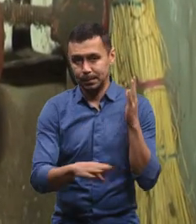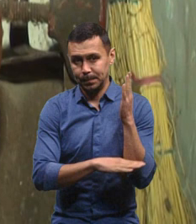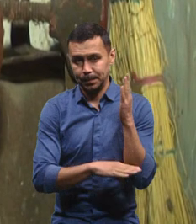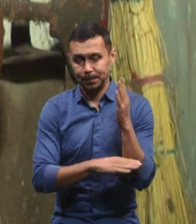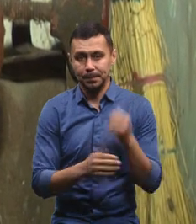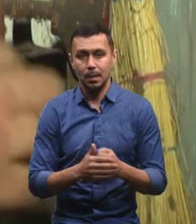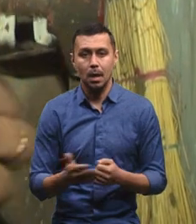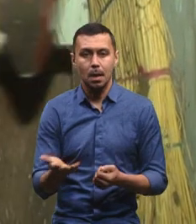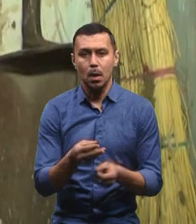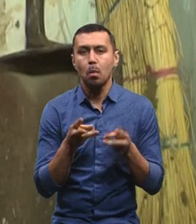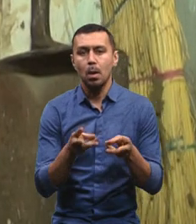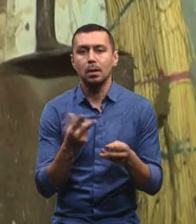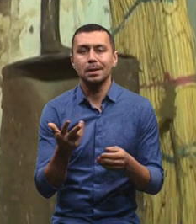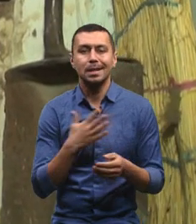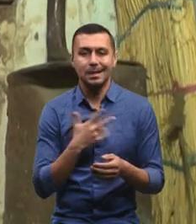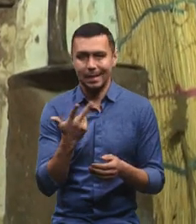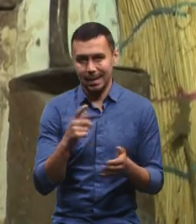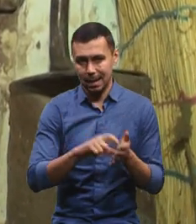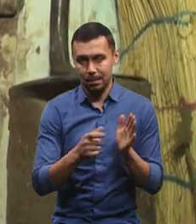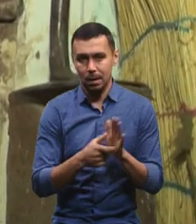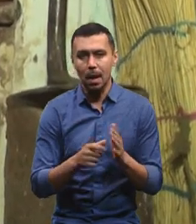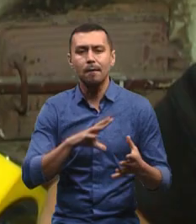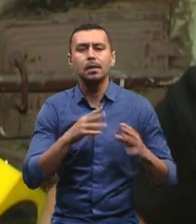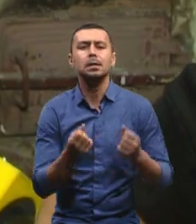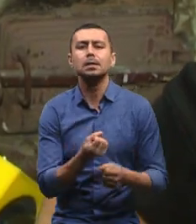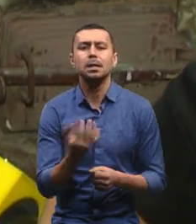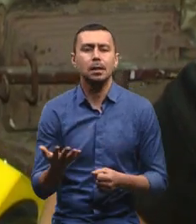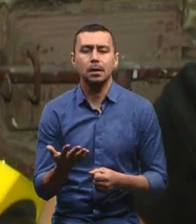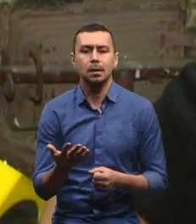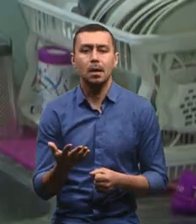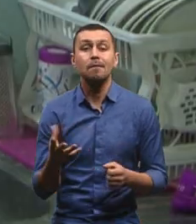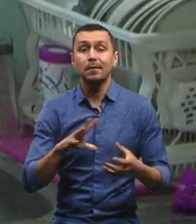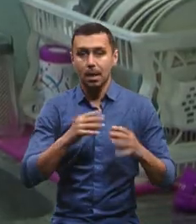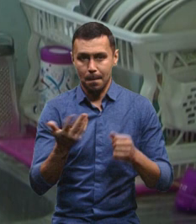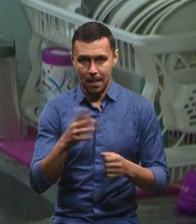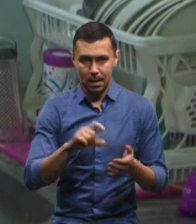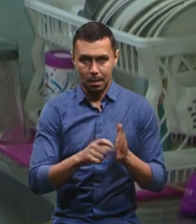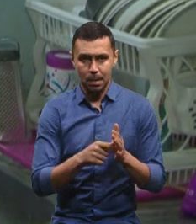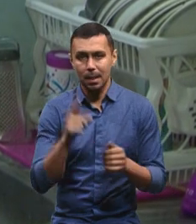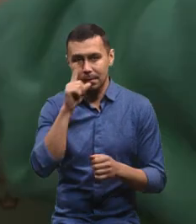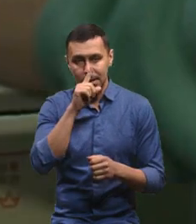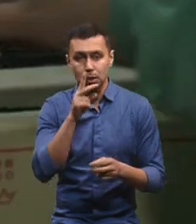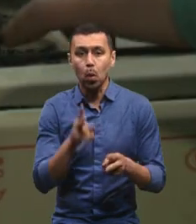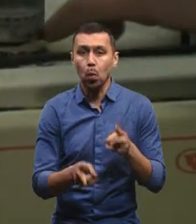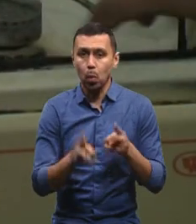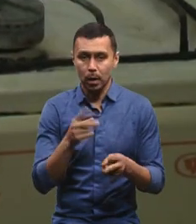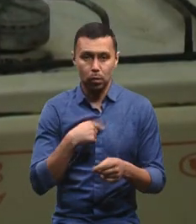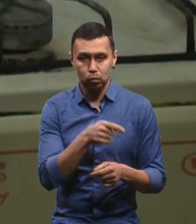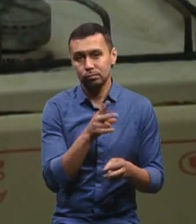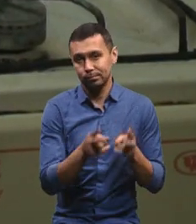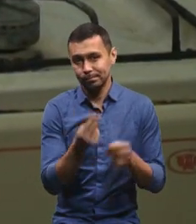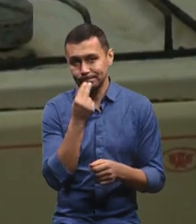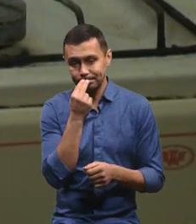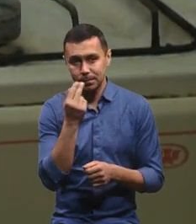нею опалюємо наші три кімнати а взагалі в хаті 5 невеличка кухня я тут готую